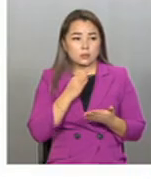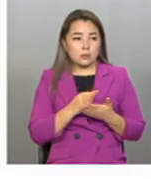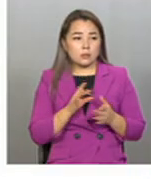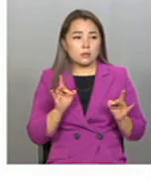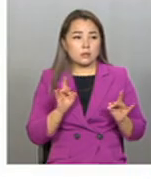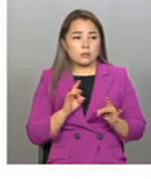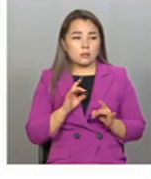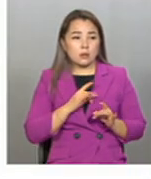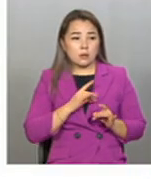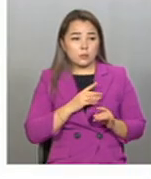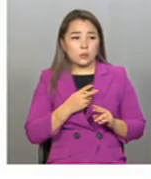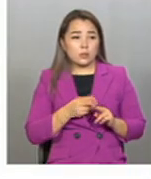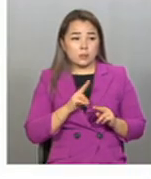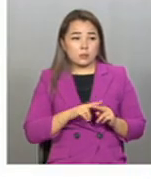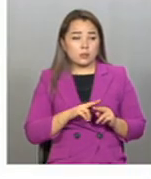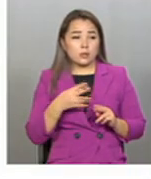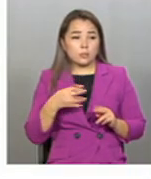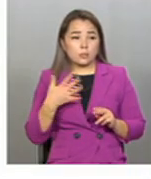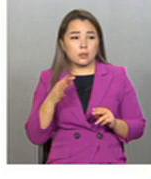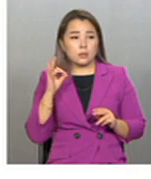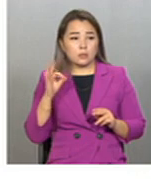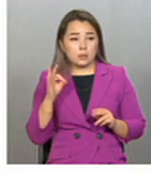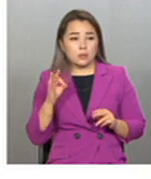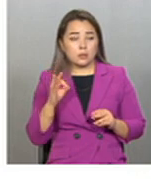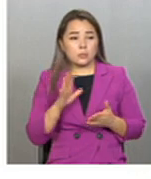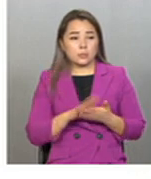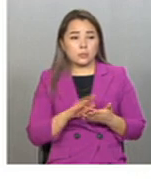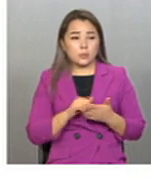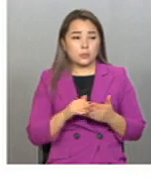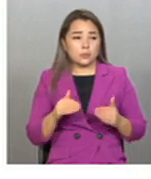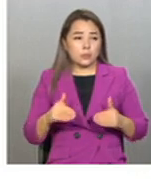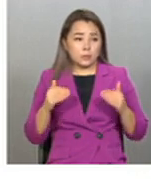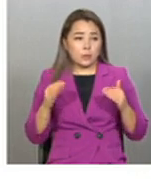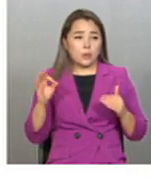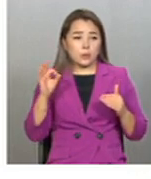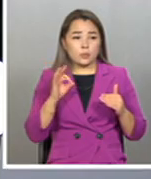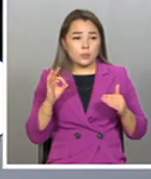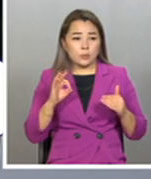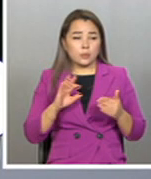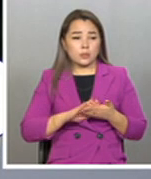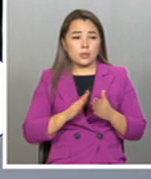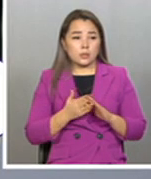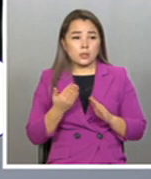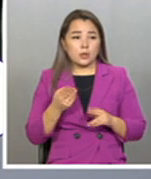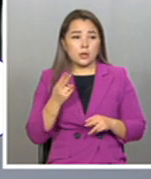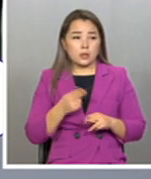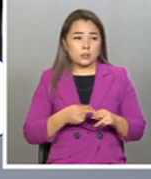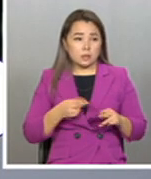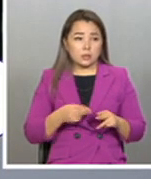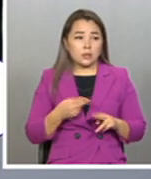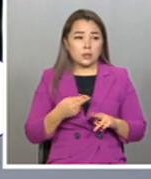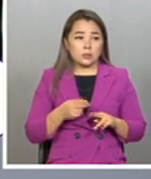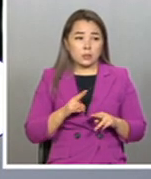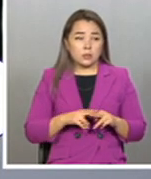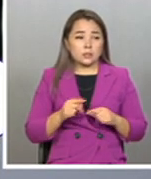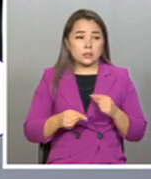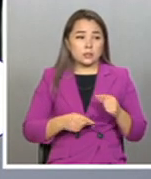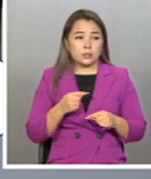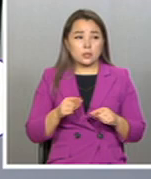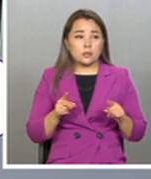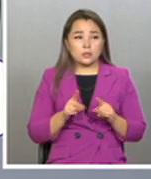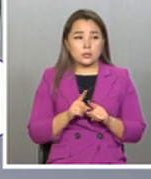45 градустан жоғары температурада бұзылады, ал 0 градус кезінде қатады. Ал енді келесі тапсырманы орындап